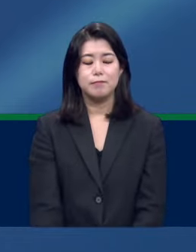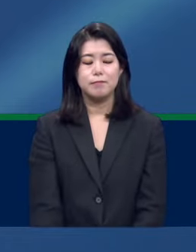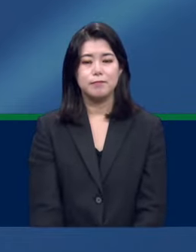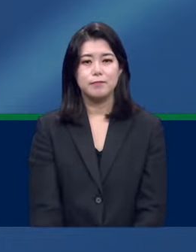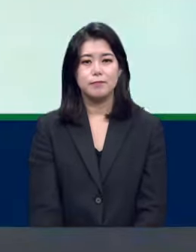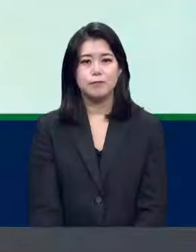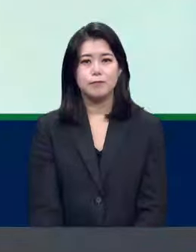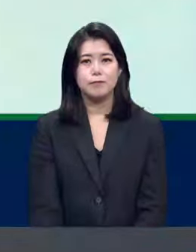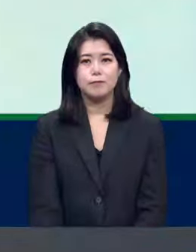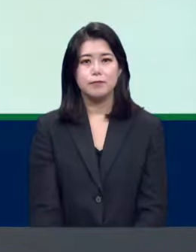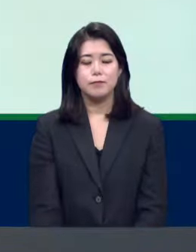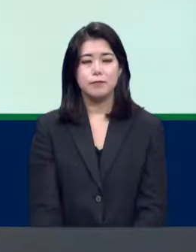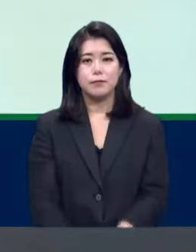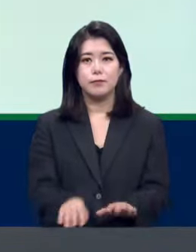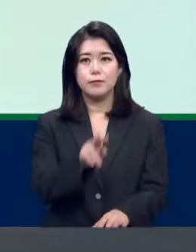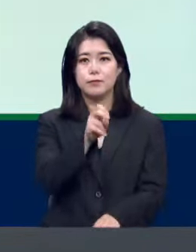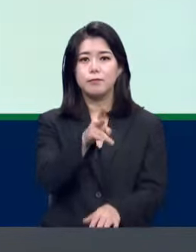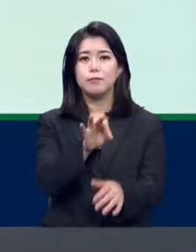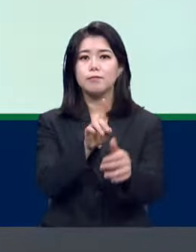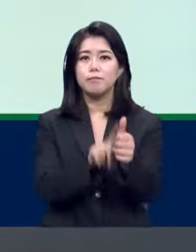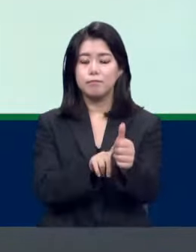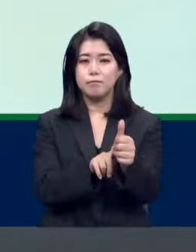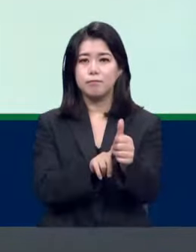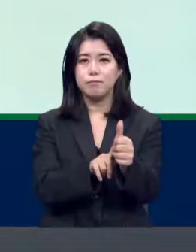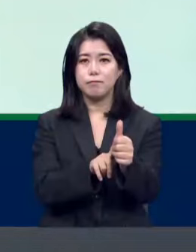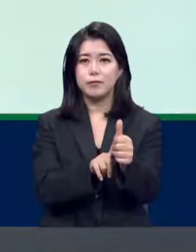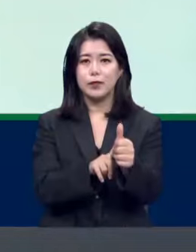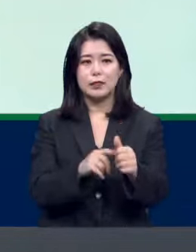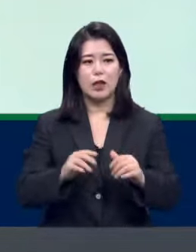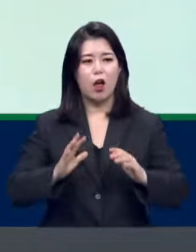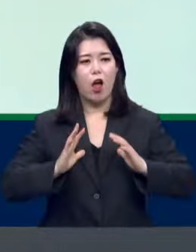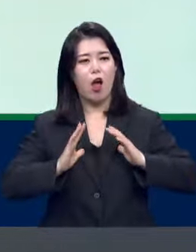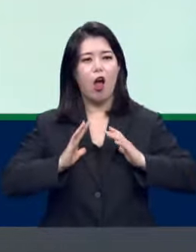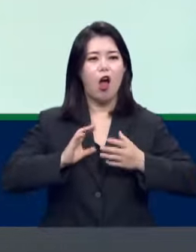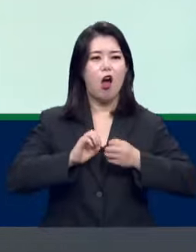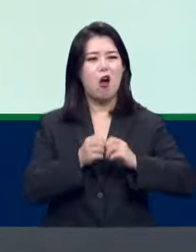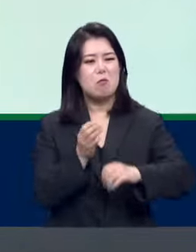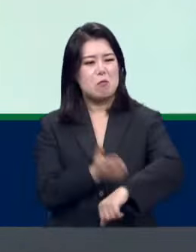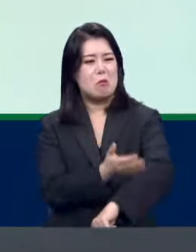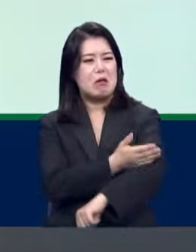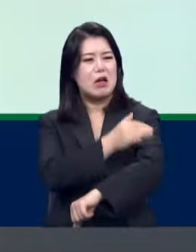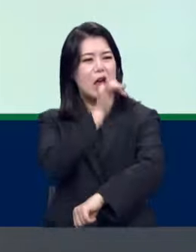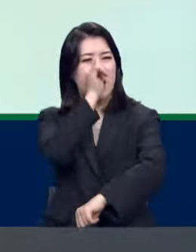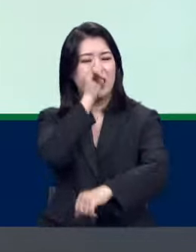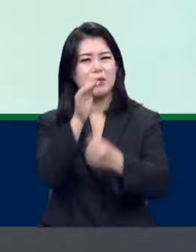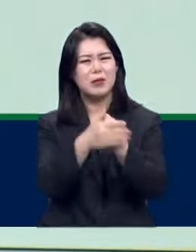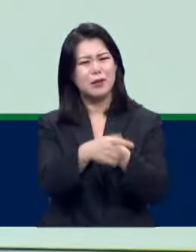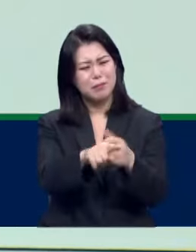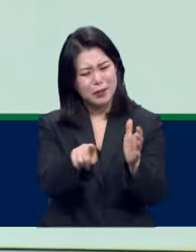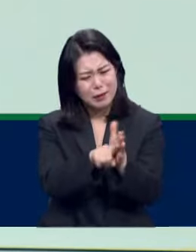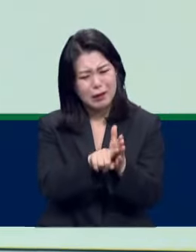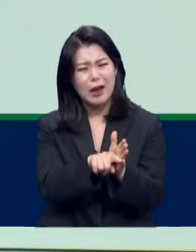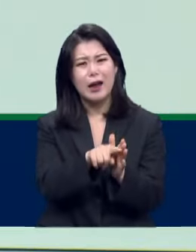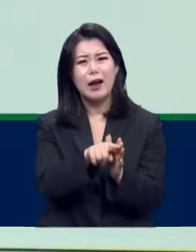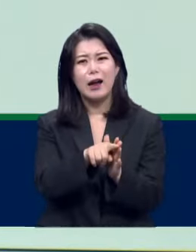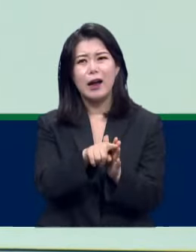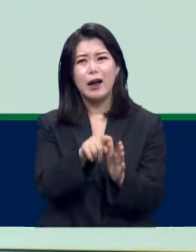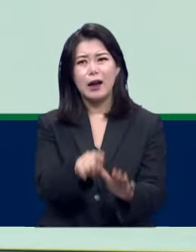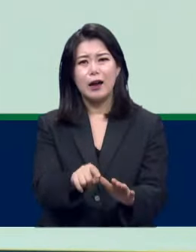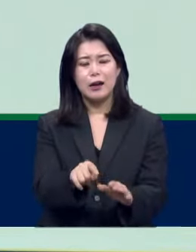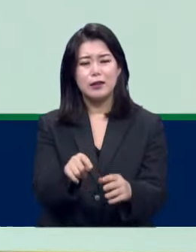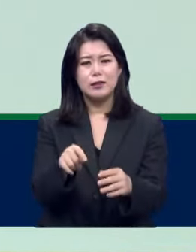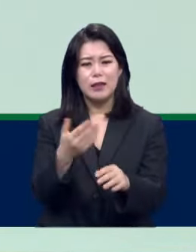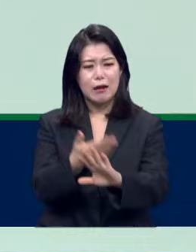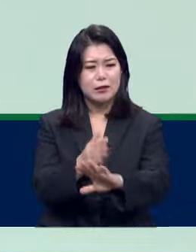단계조절 은 명태 씨가 허장 성가 좀 있는 사람인데이 사람 말을 뭘 얼마나 믿고이 사람이 제자한테